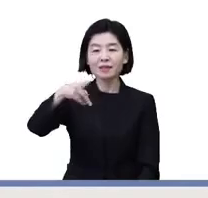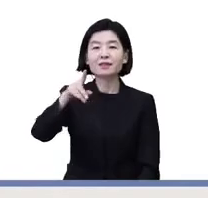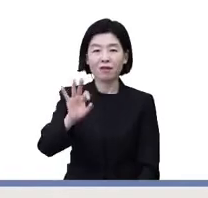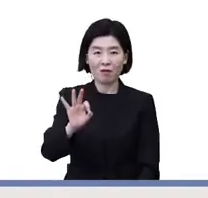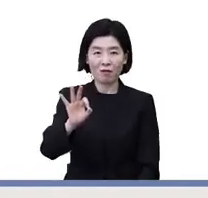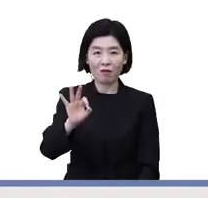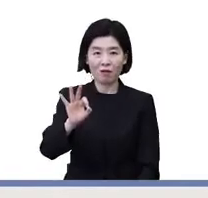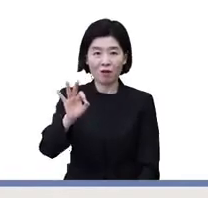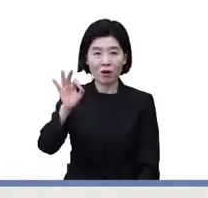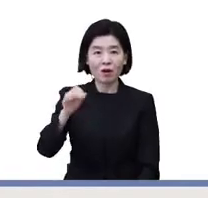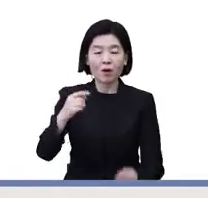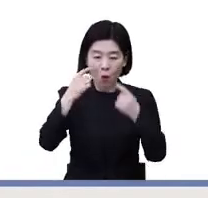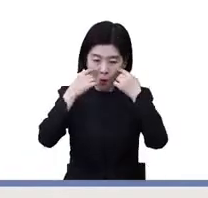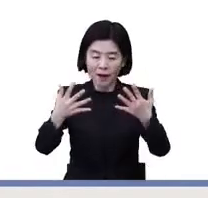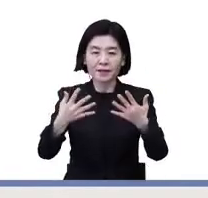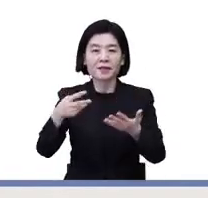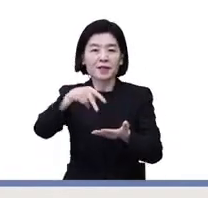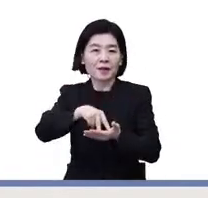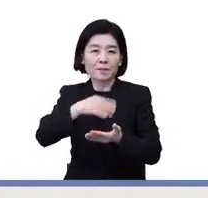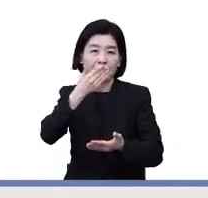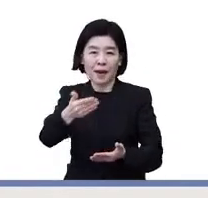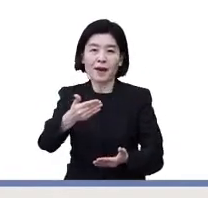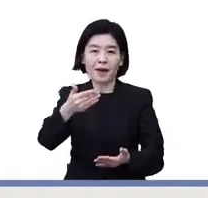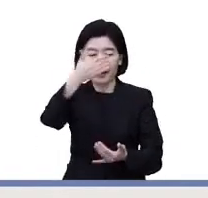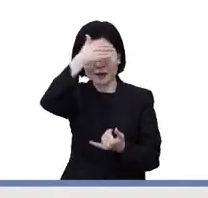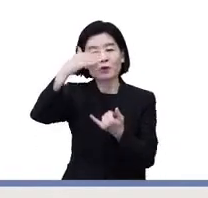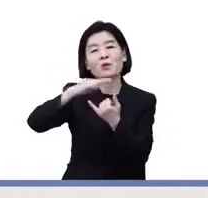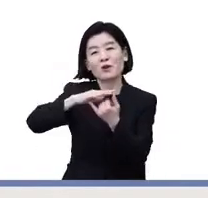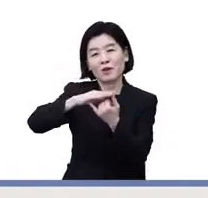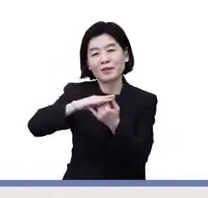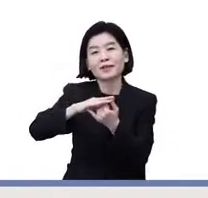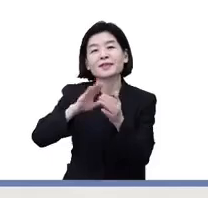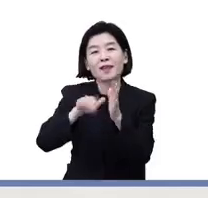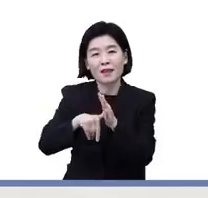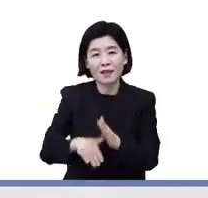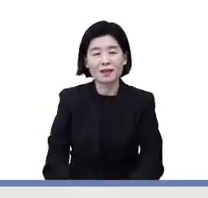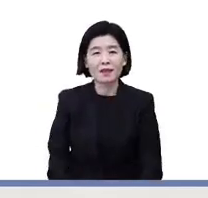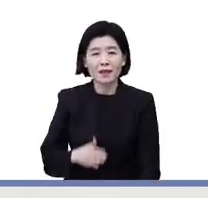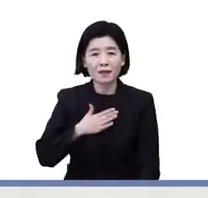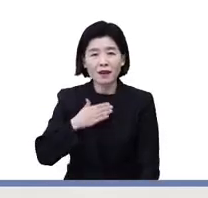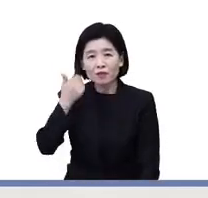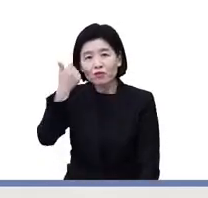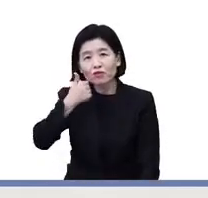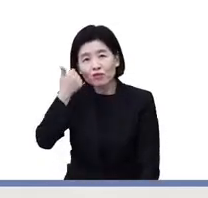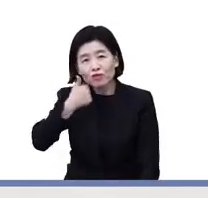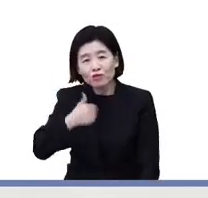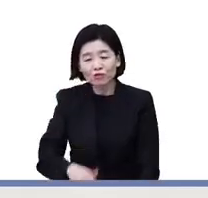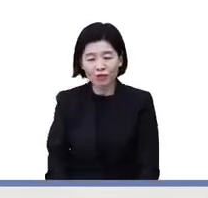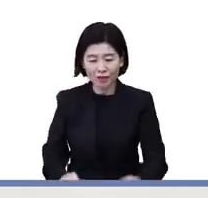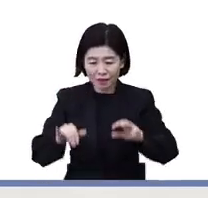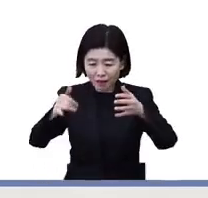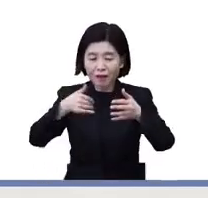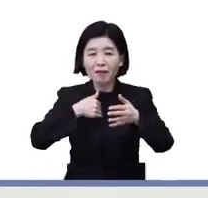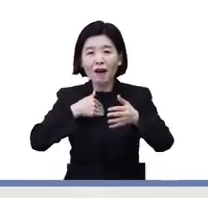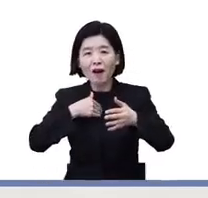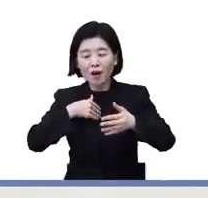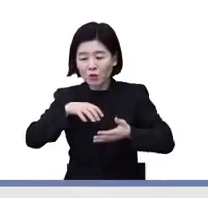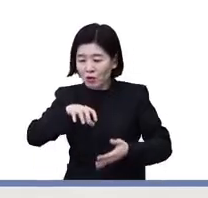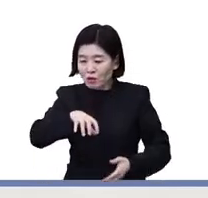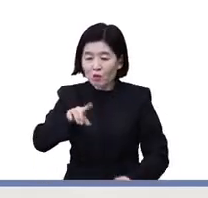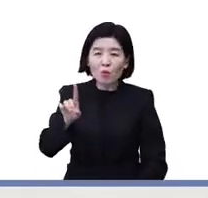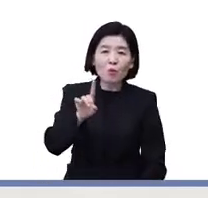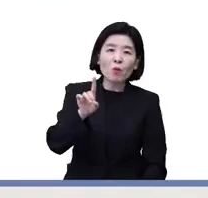시기가 청소년기라고 합니다. 그 의미가 뭔지를 봅시다. 나는 누구? 이 세상에서 내가 설 자리는 어디?